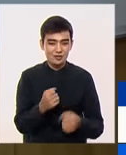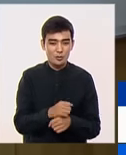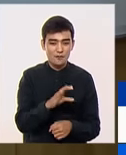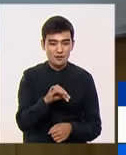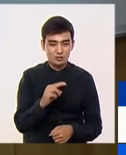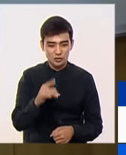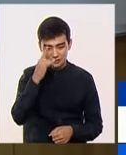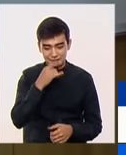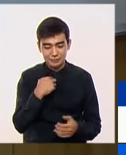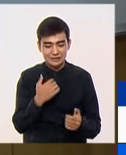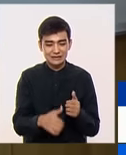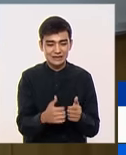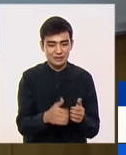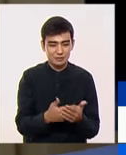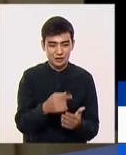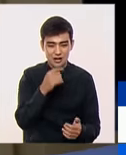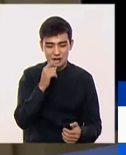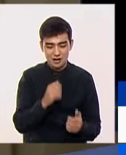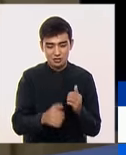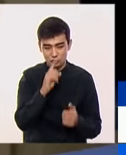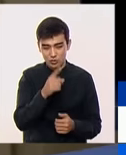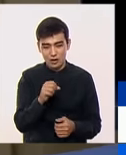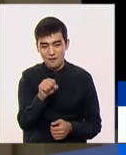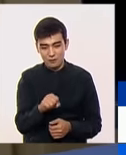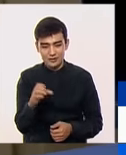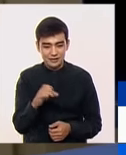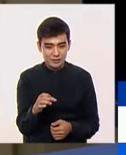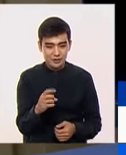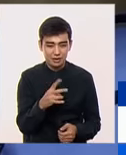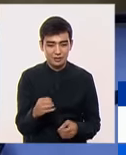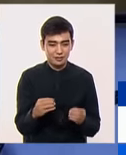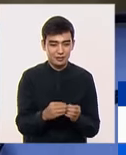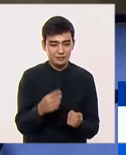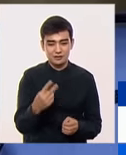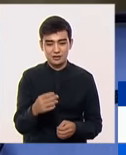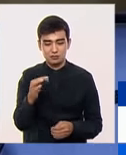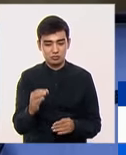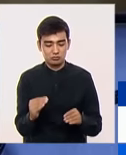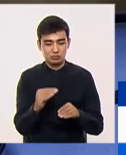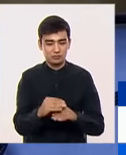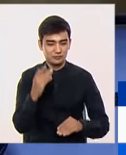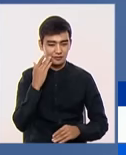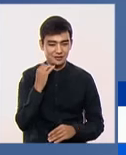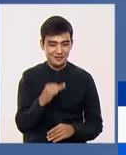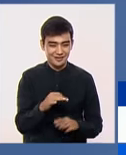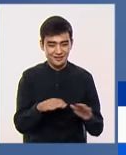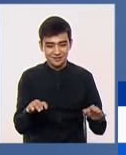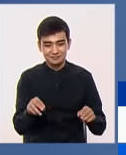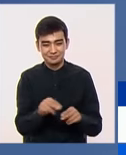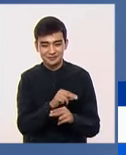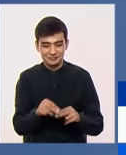то у нас в среднем центры ежегодно в августе-сентябре повышают цены на 10 20 процентов в одном из таких детских развивающих